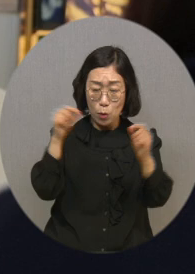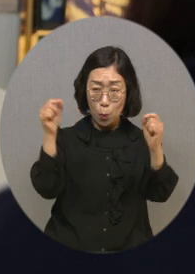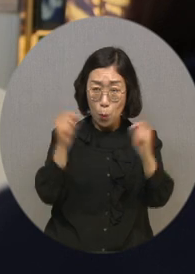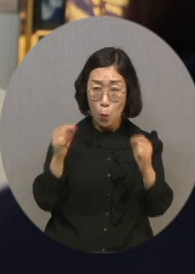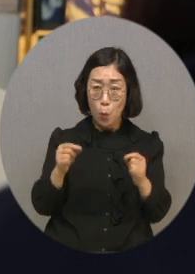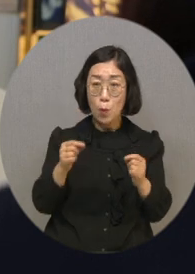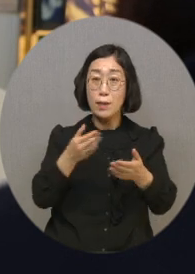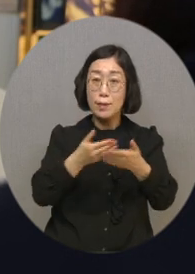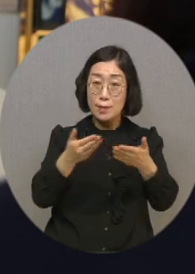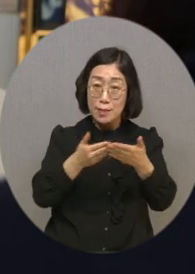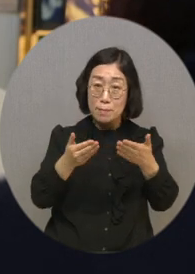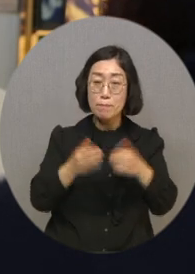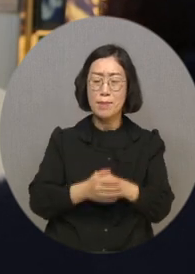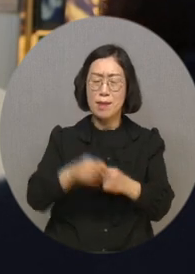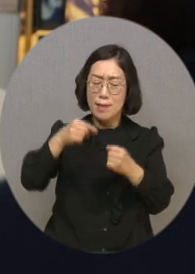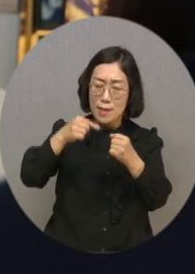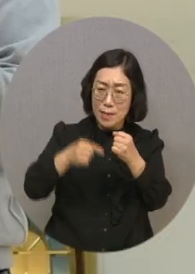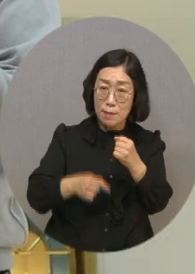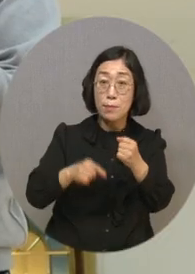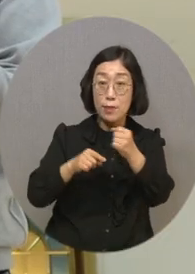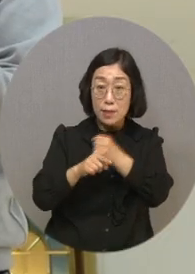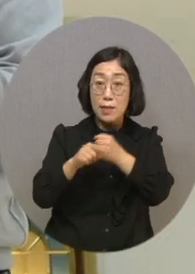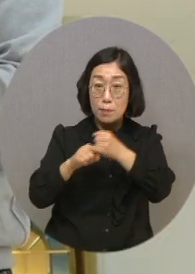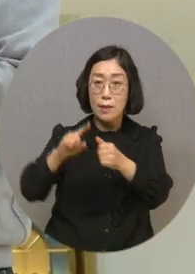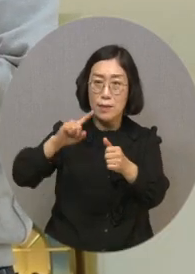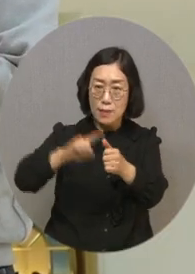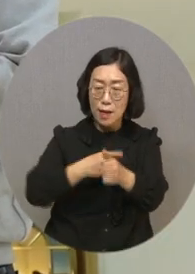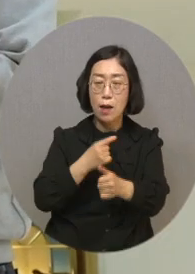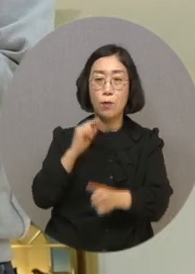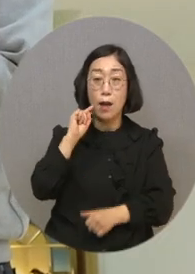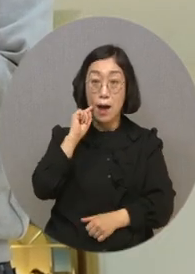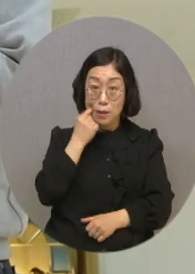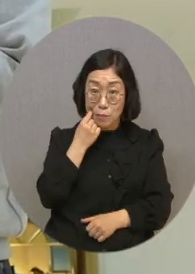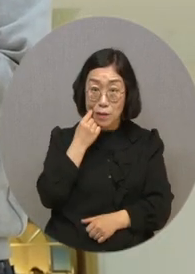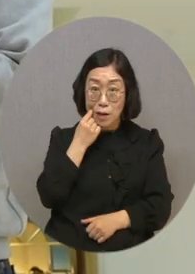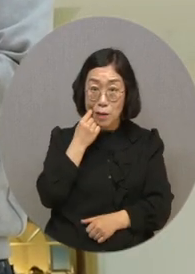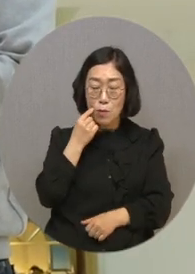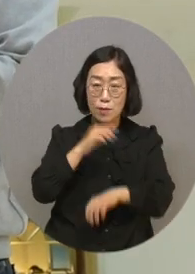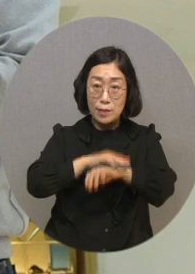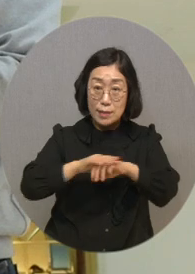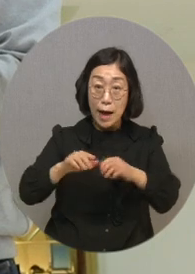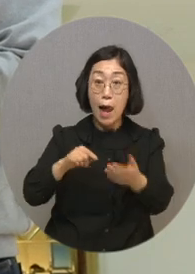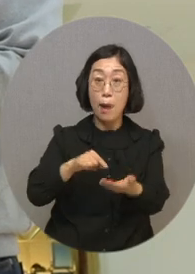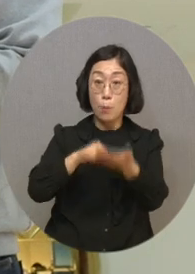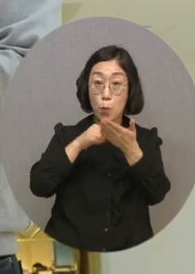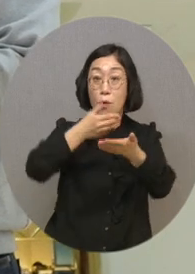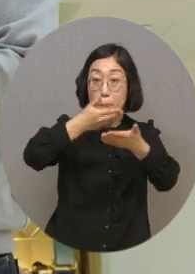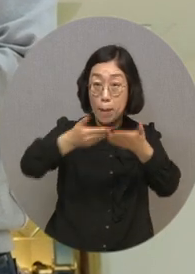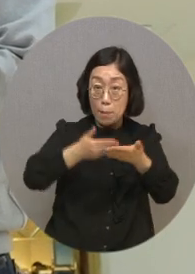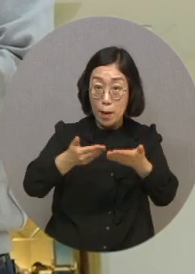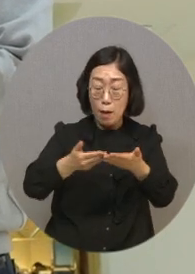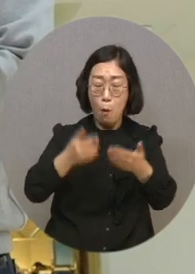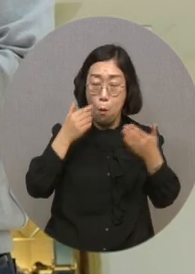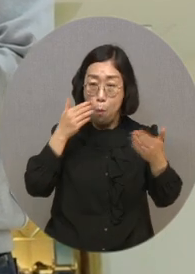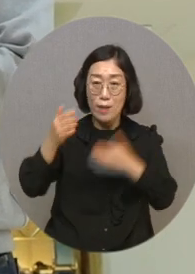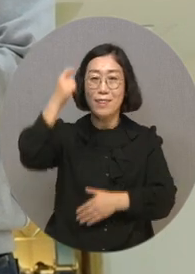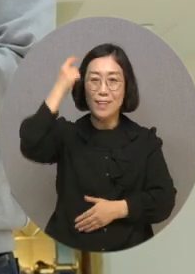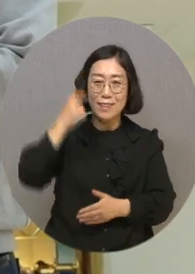기법으로 함축해 자연의 아름다움을 반추함으로써 우리에게 분명한